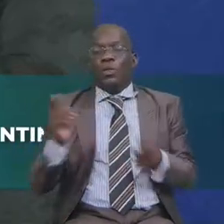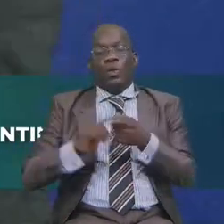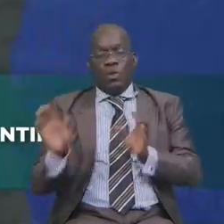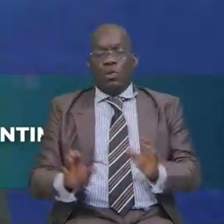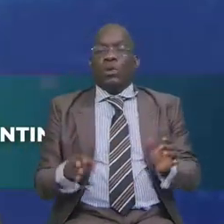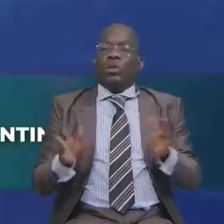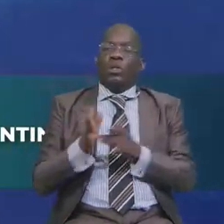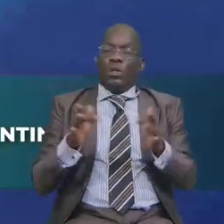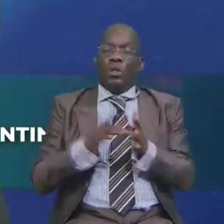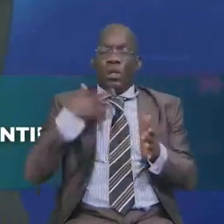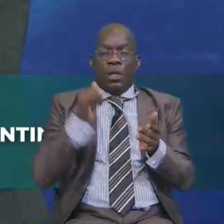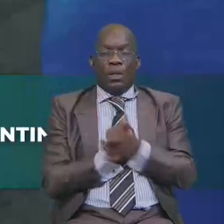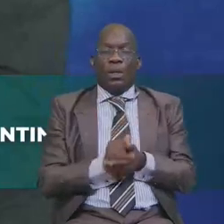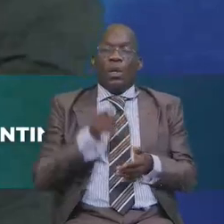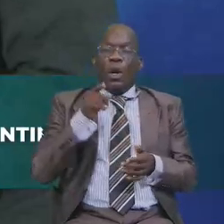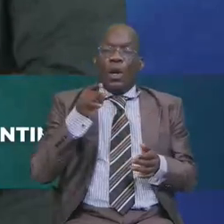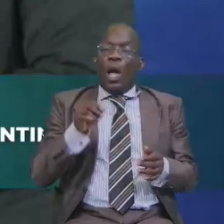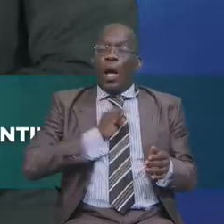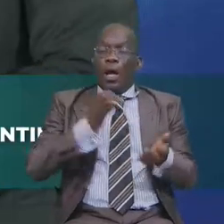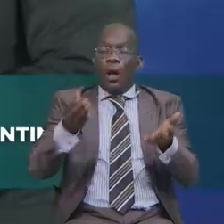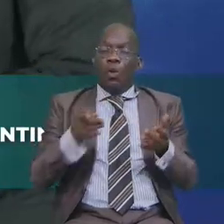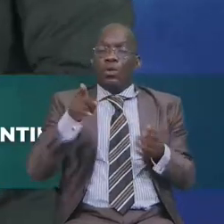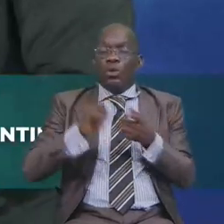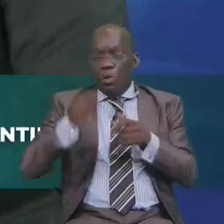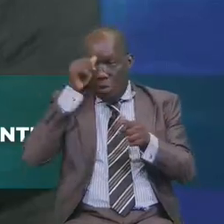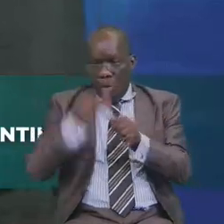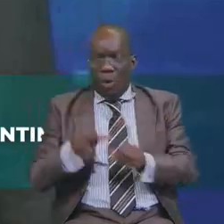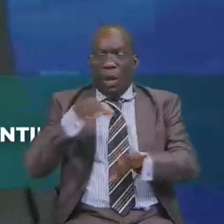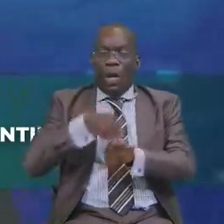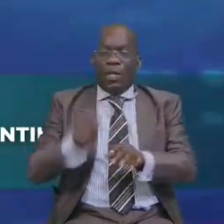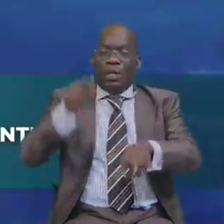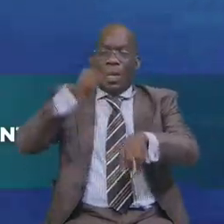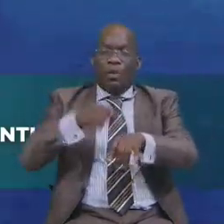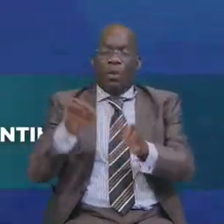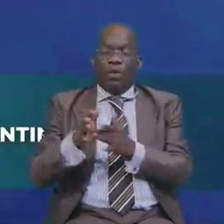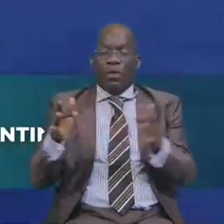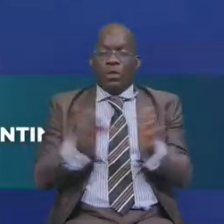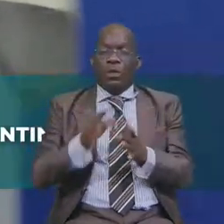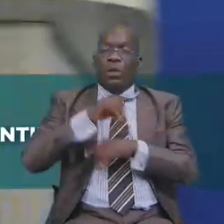souveniez, au temps de Jésus-Christ, quand Jésus-Christ était encore sur la terre,